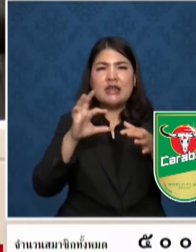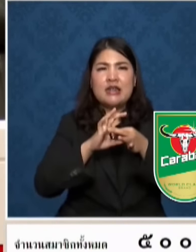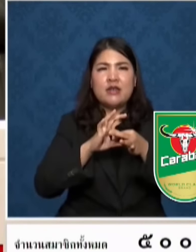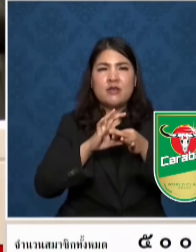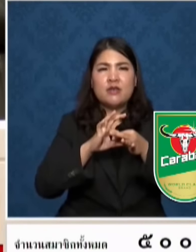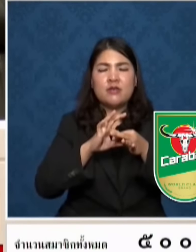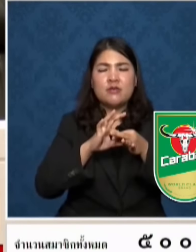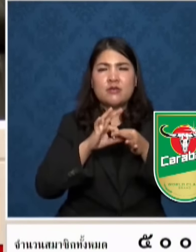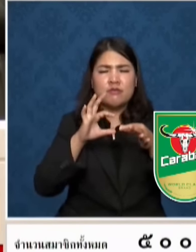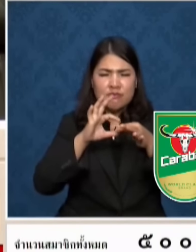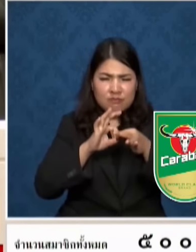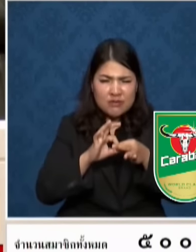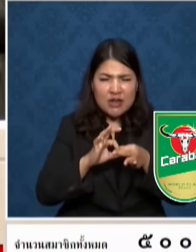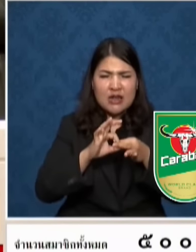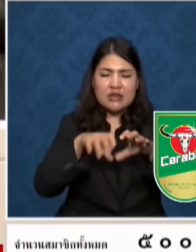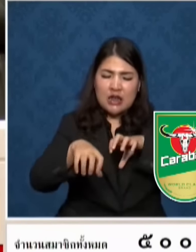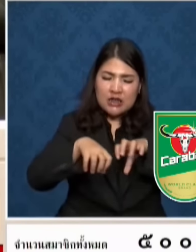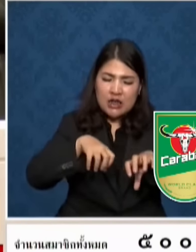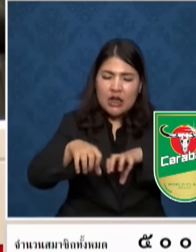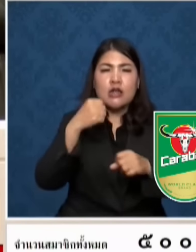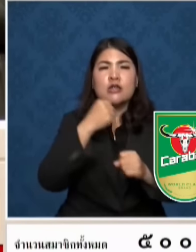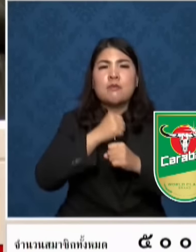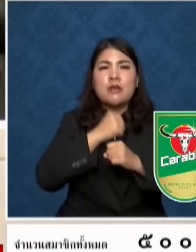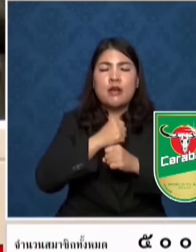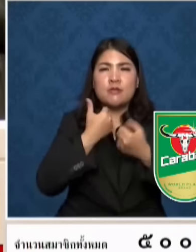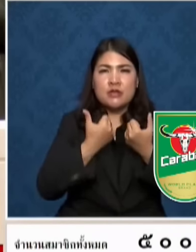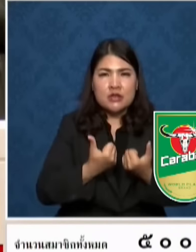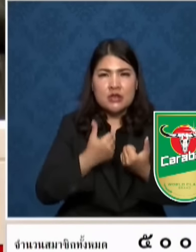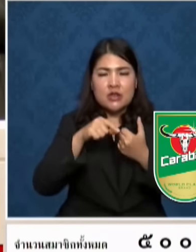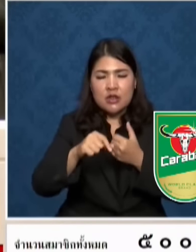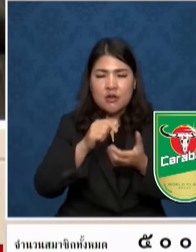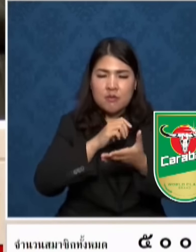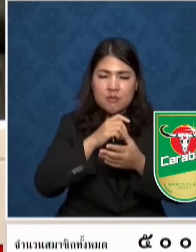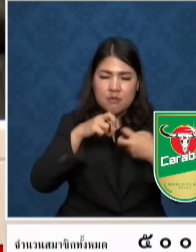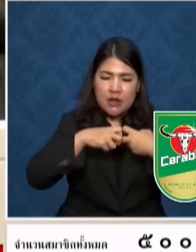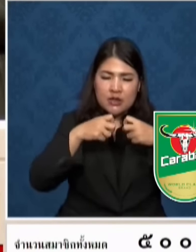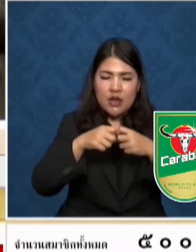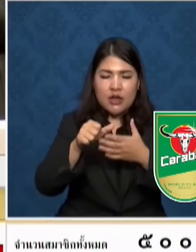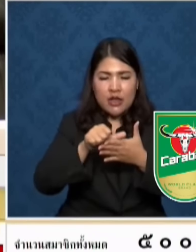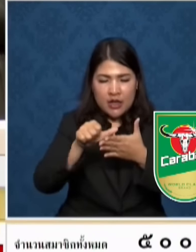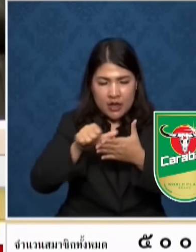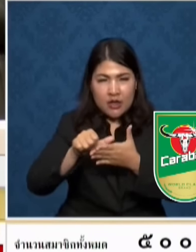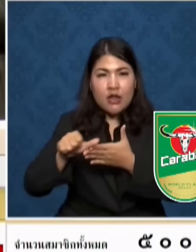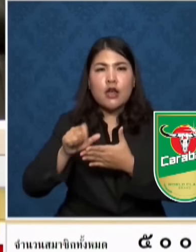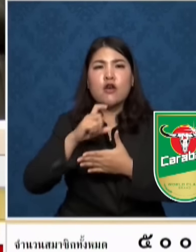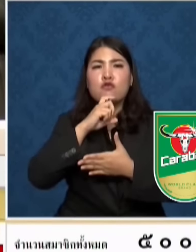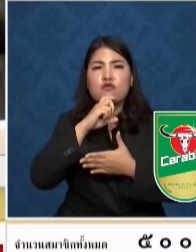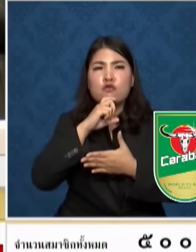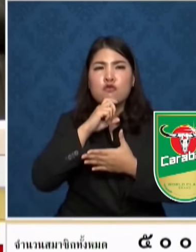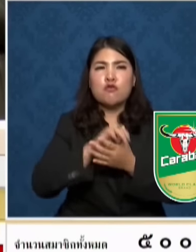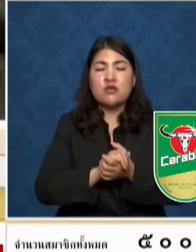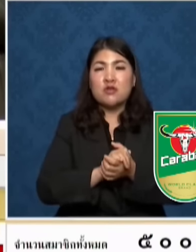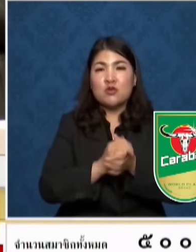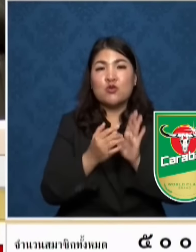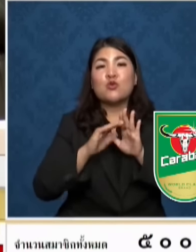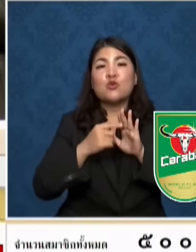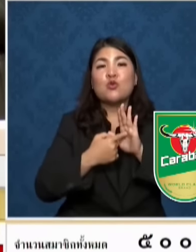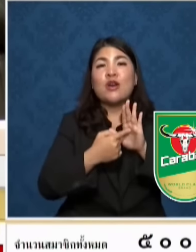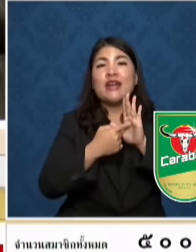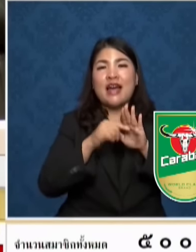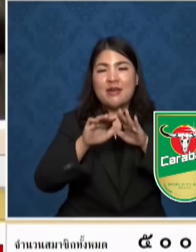ติชัดเจนก่อนแล้วเดี๋ยวจะมาแถลงอย่างสมบูรณ ์ จะมาแถลงอย่างสมบูรณ์อีกครั้งหนึ่งนะฮะนี่คือคุณจุลพันธ์ก็ลุกตอบคุณ